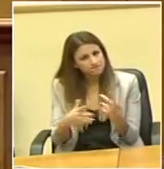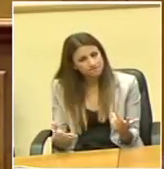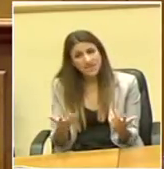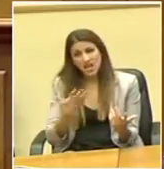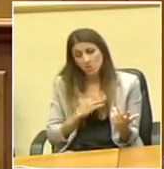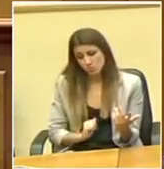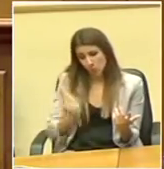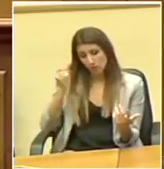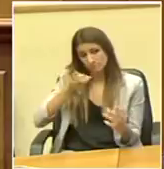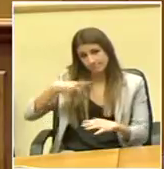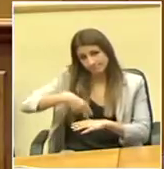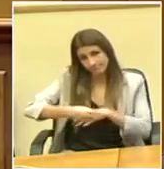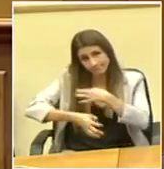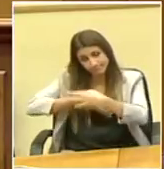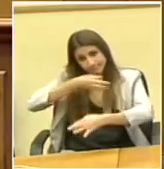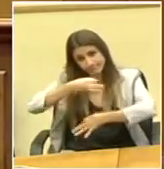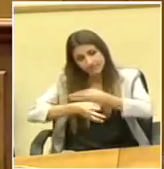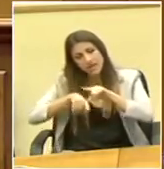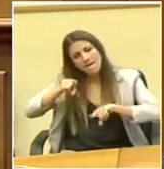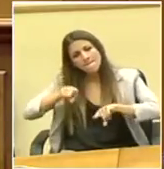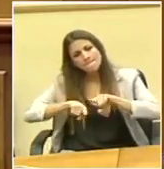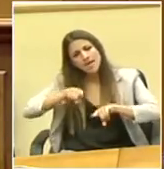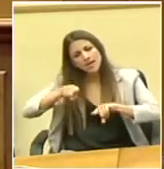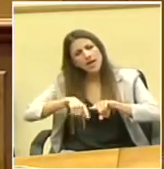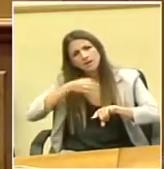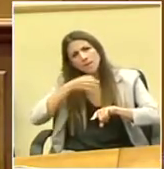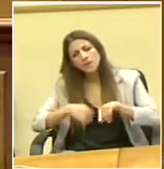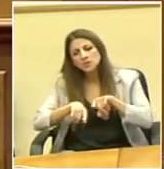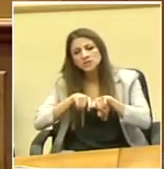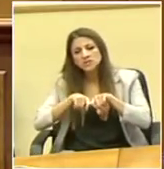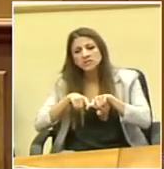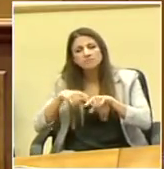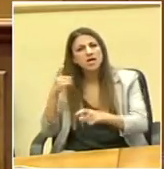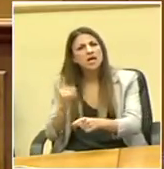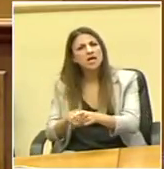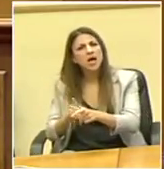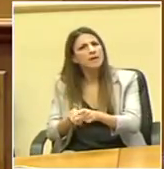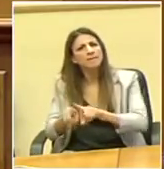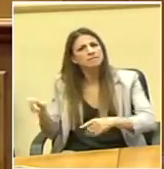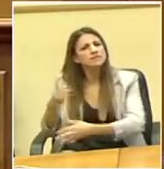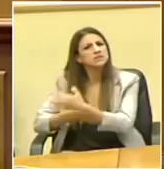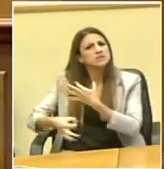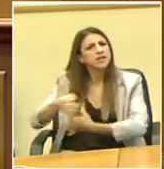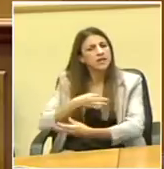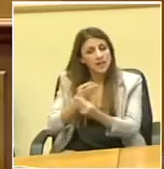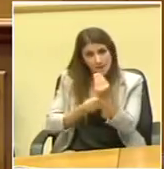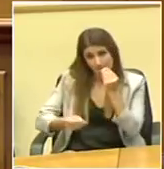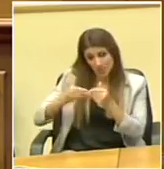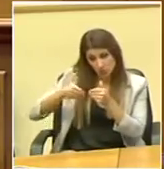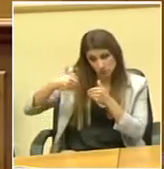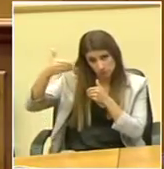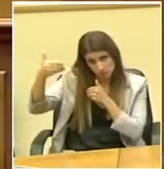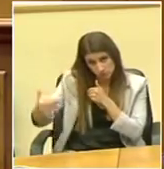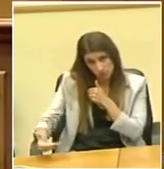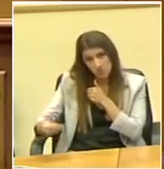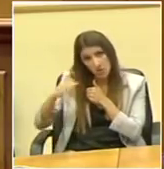ομιλία μου με κάποια σχόλια για τις θέσεις του ΚΚΕ, ιδιαίτερα μετά από την